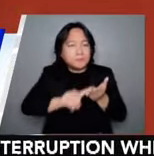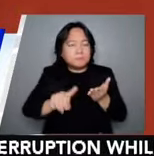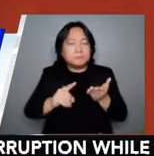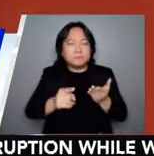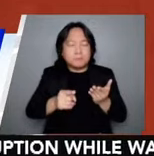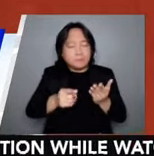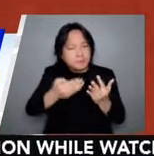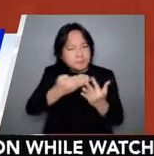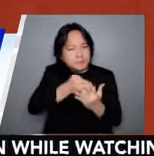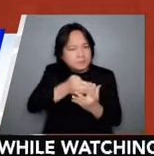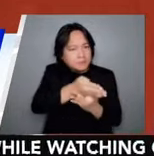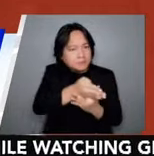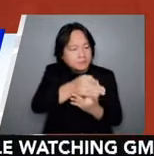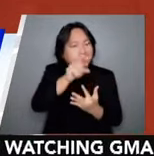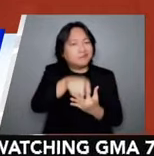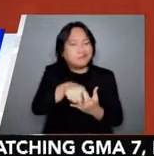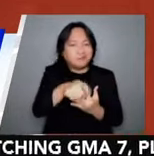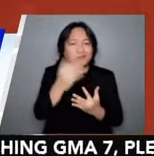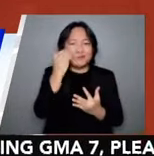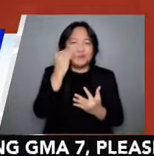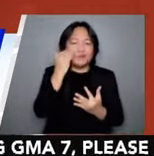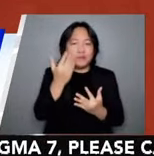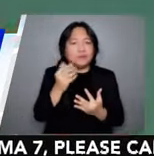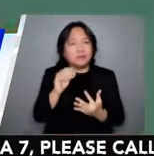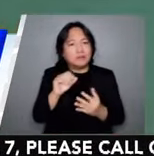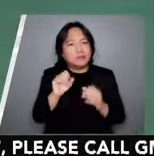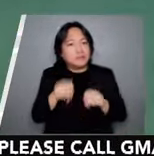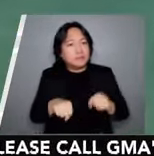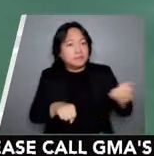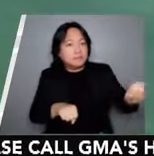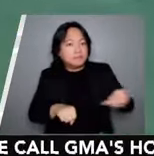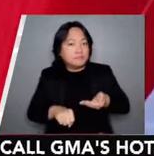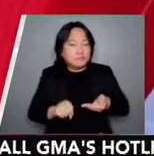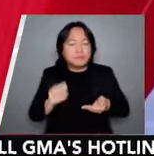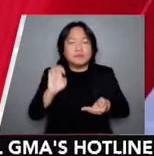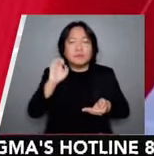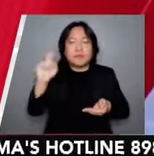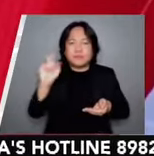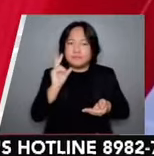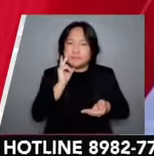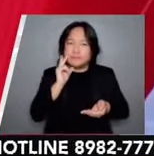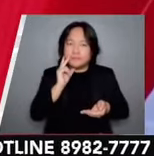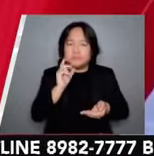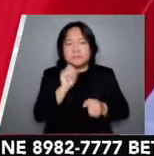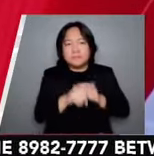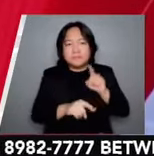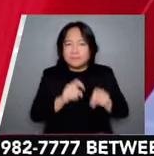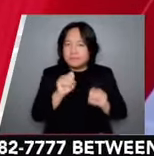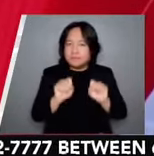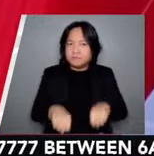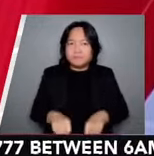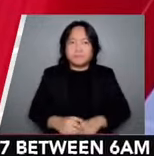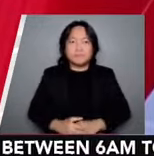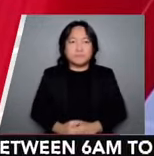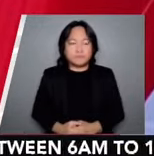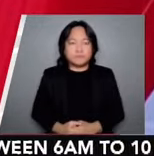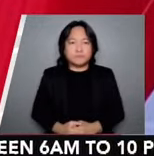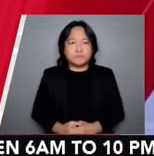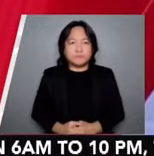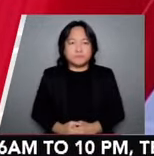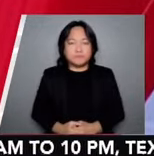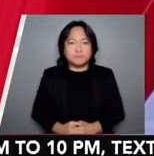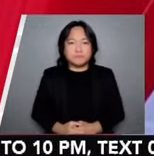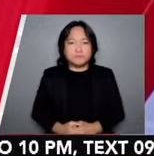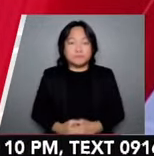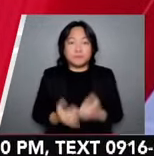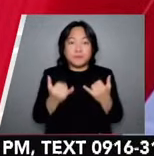sa pagdinig ng Senado si dating Pangulong Duterte. Sa unang pagkakataon, makakasama